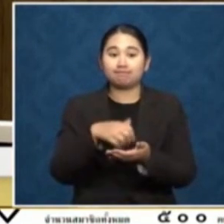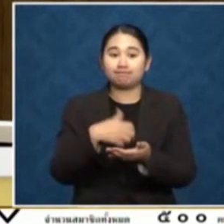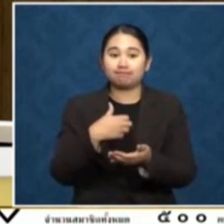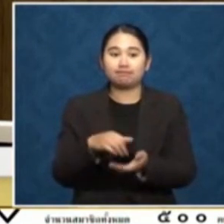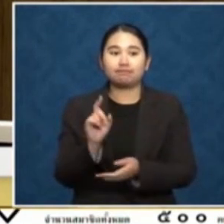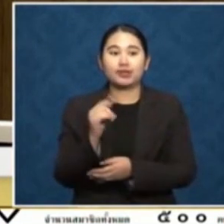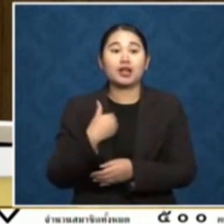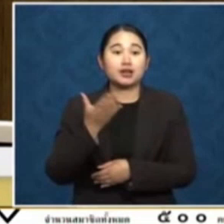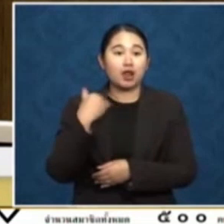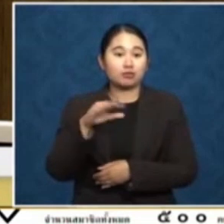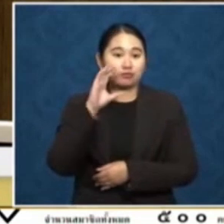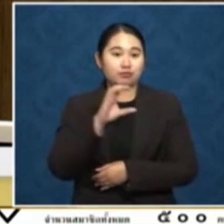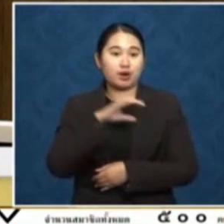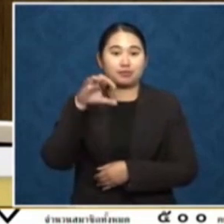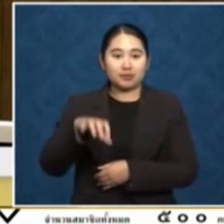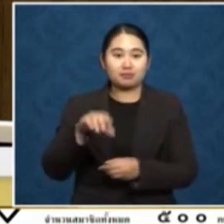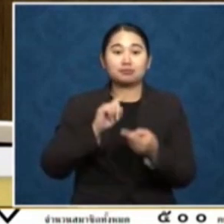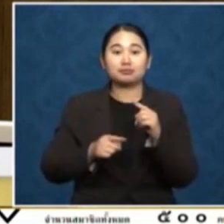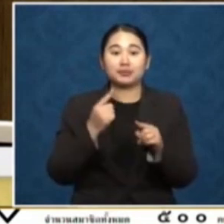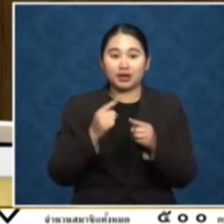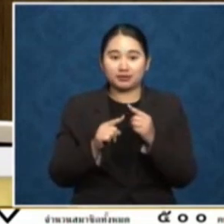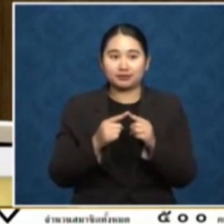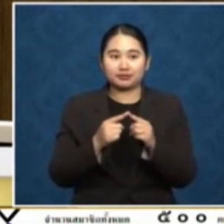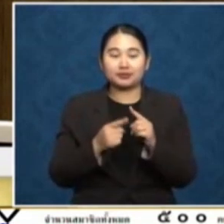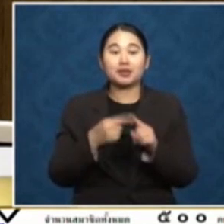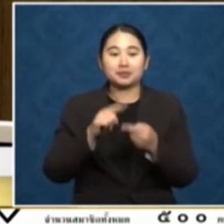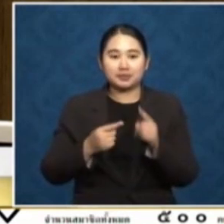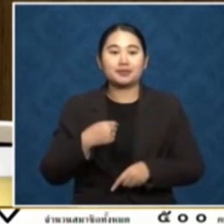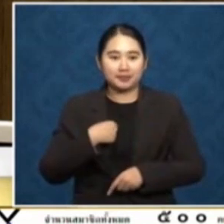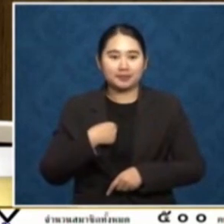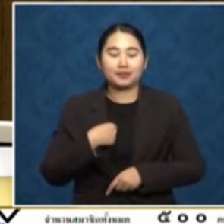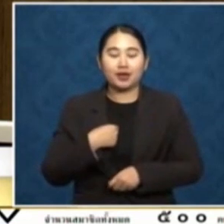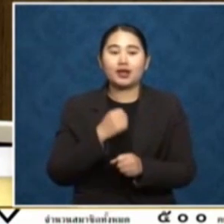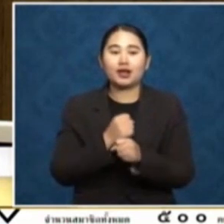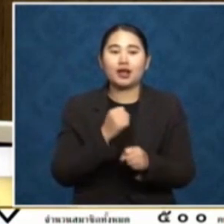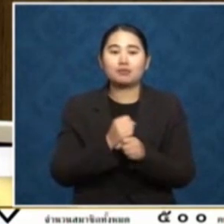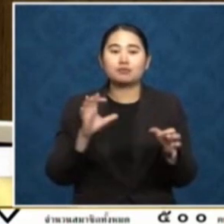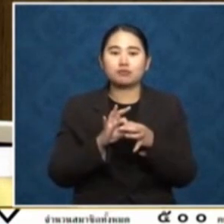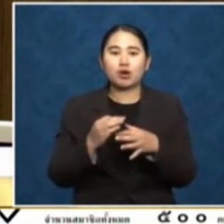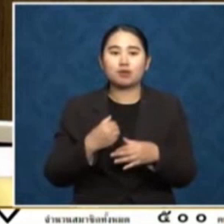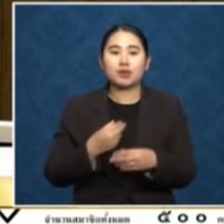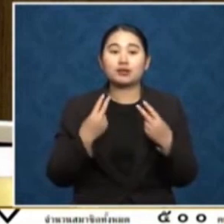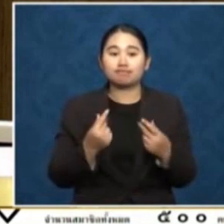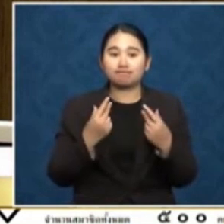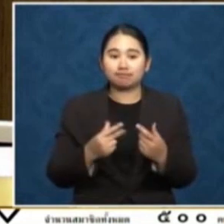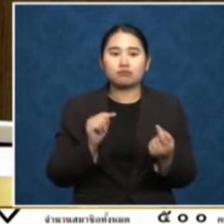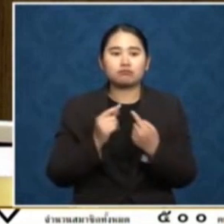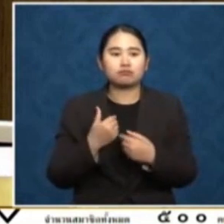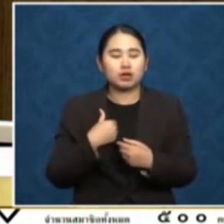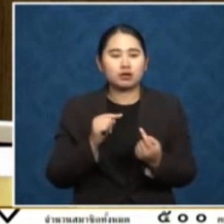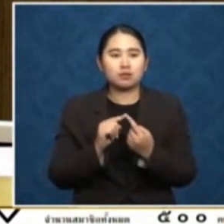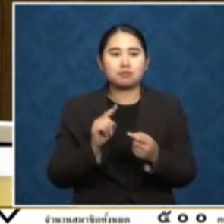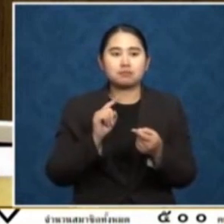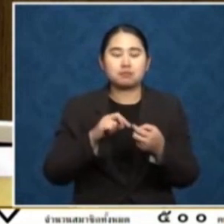ท่านเคยไปแจ้งความไปเป็นเพื่อนเพื่อนท่านซึ่งเป็นนางโชว์นะคะไปแจ้งความเนื่องจากเข